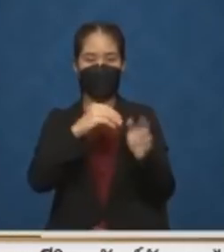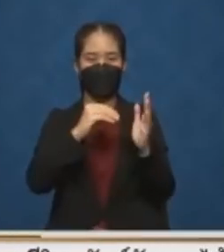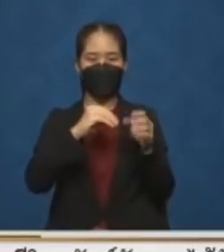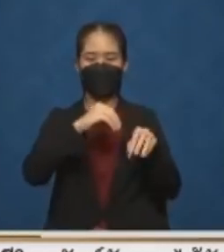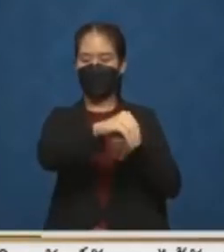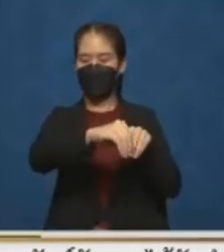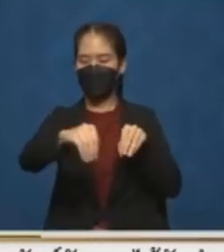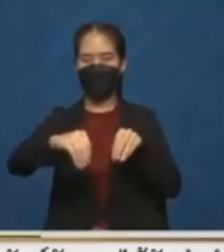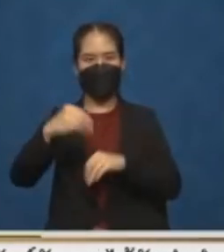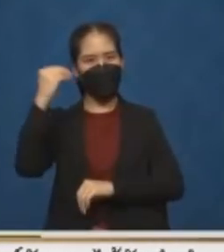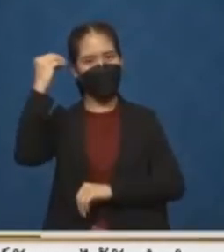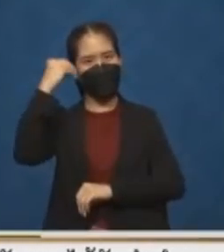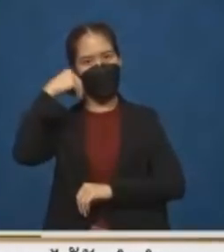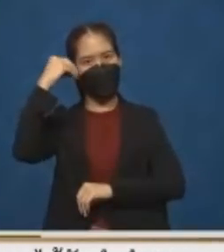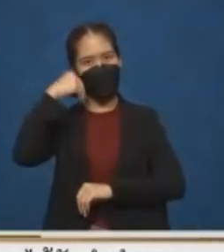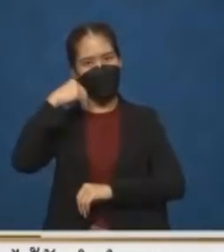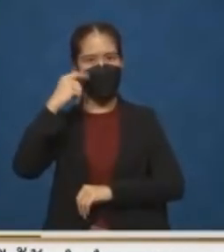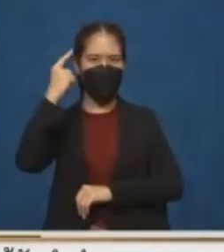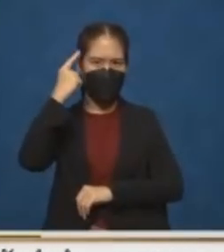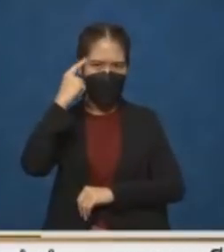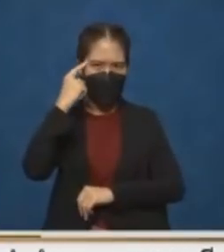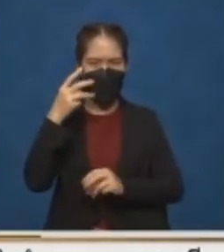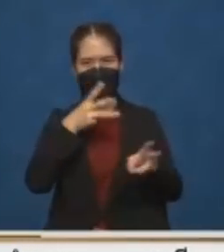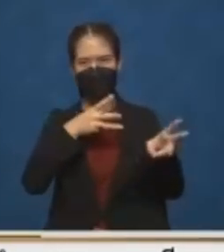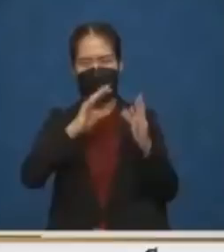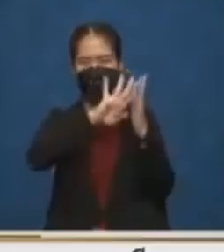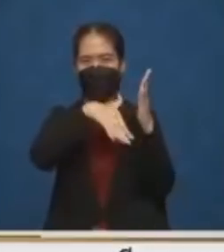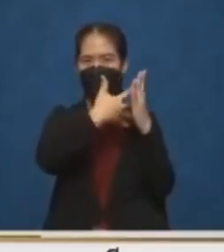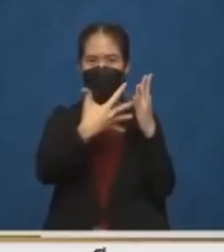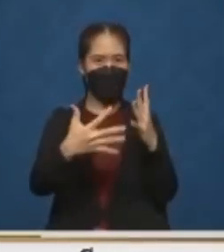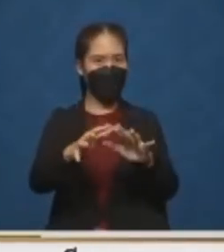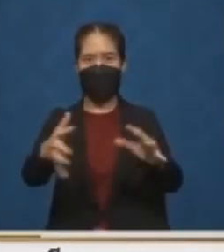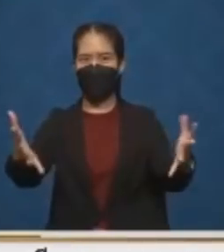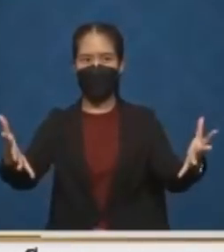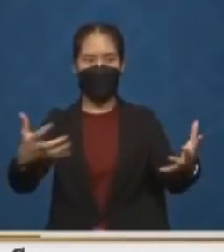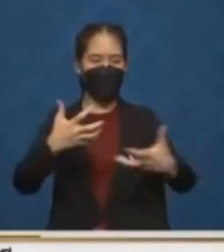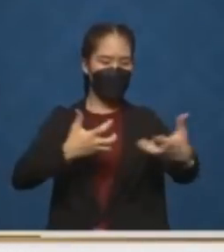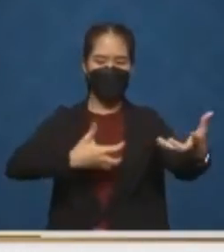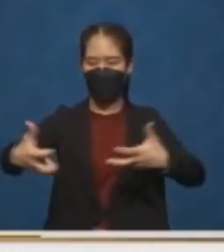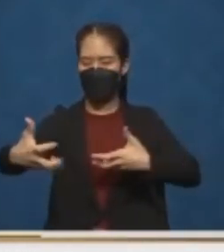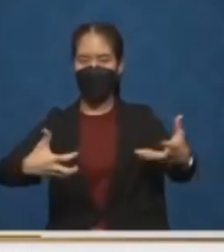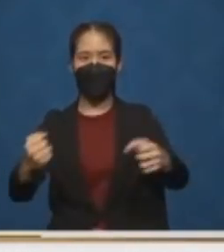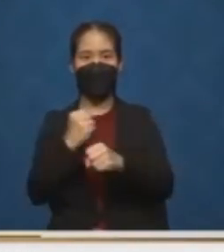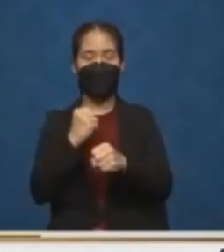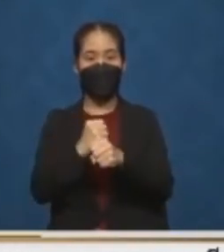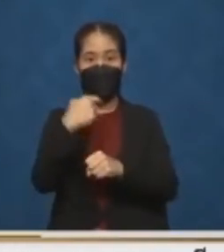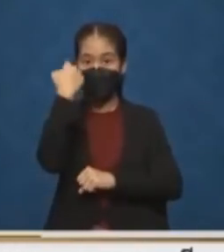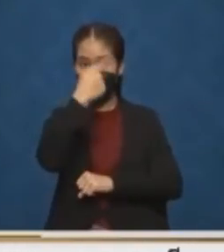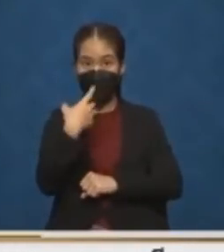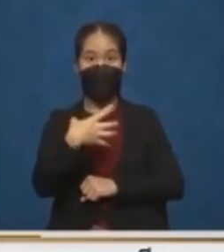มั่วทั้งระบบขาดคามเป็นเอกภาพต่างคนต่างทำพักไหนอยากฉีด